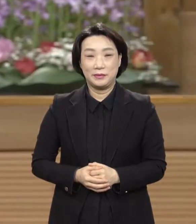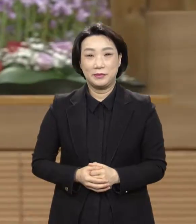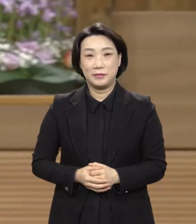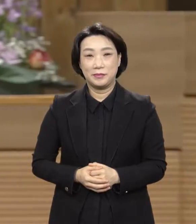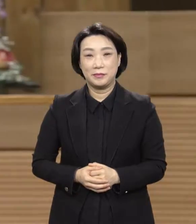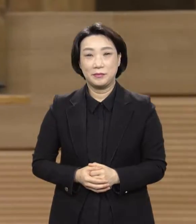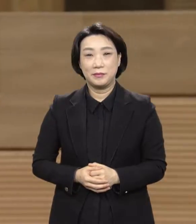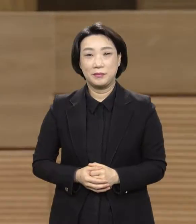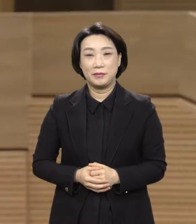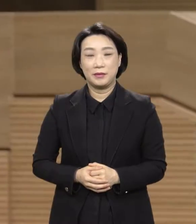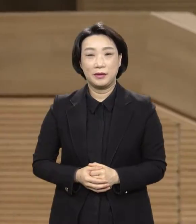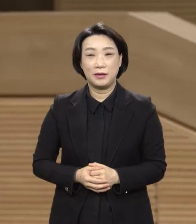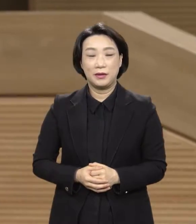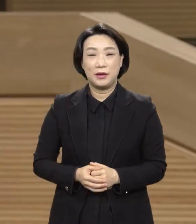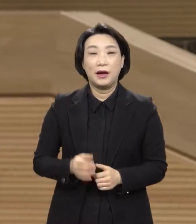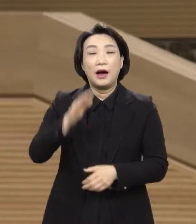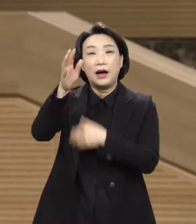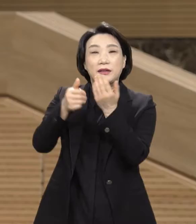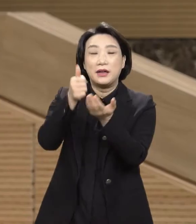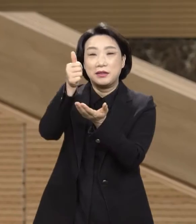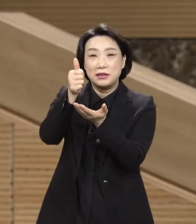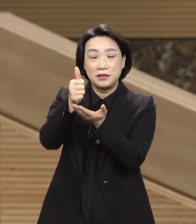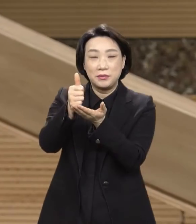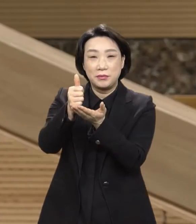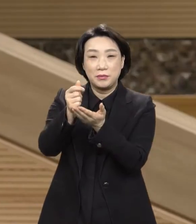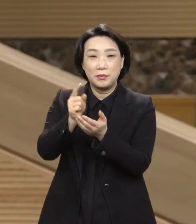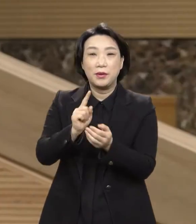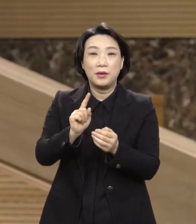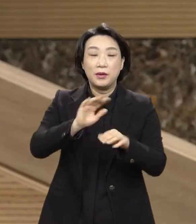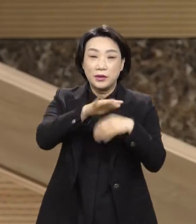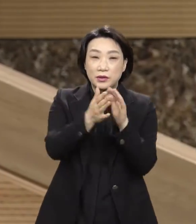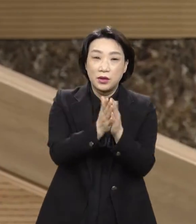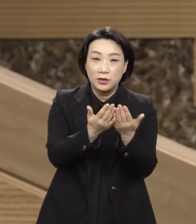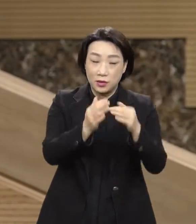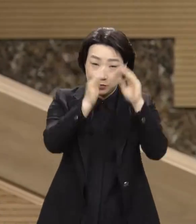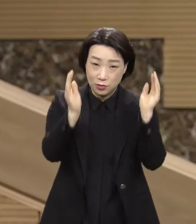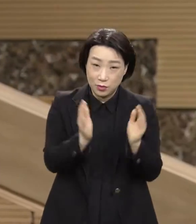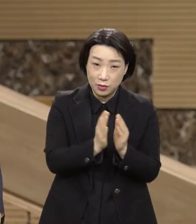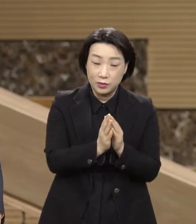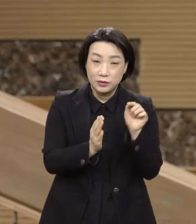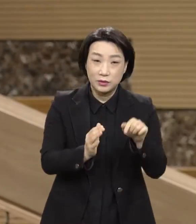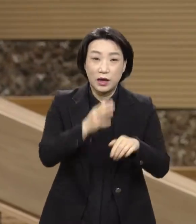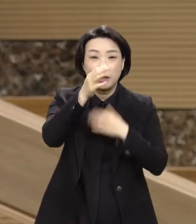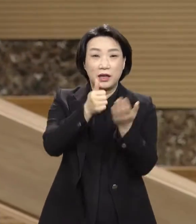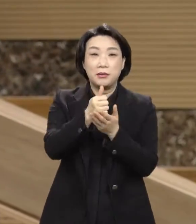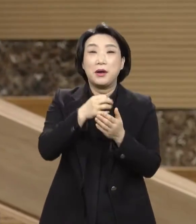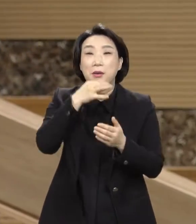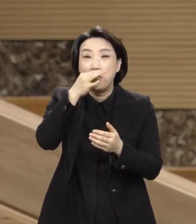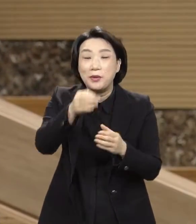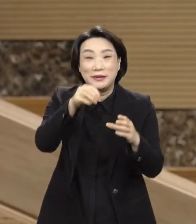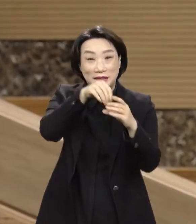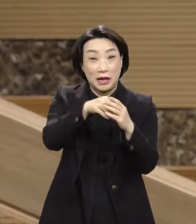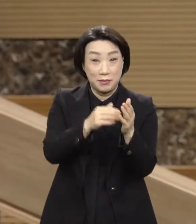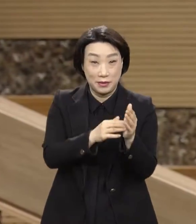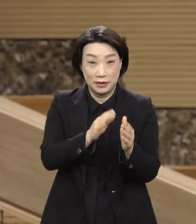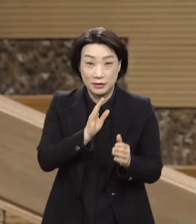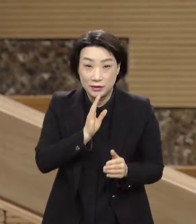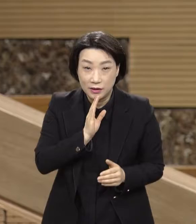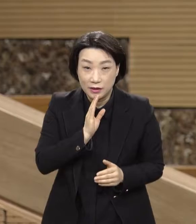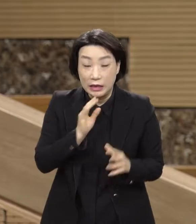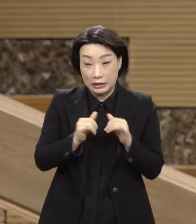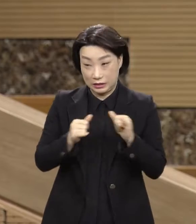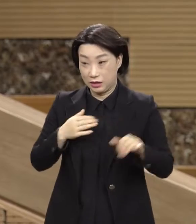하나님은 성경 전체의 하나님의 목소리는